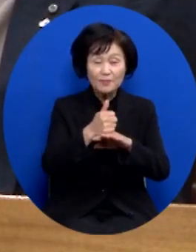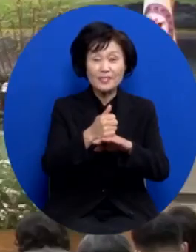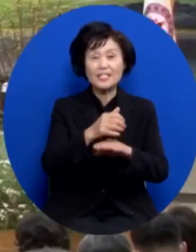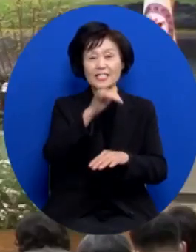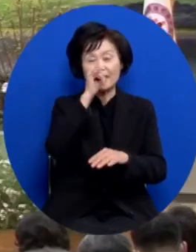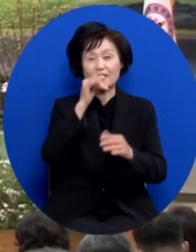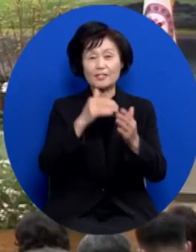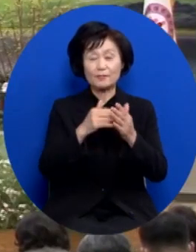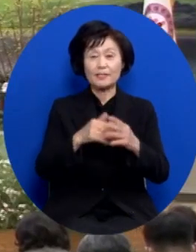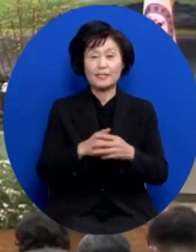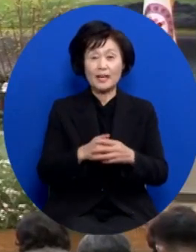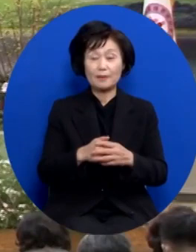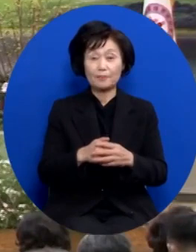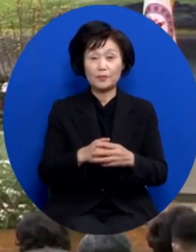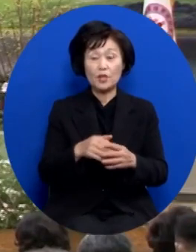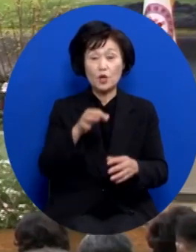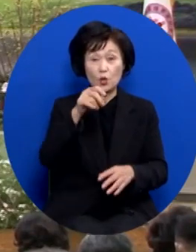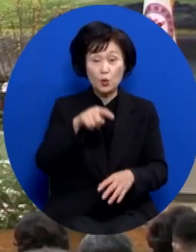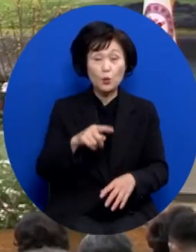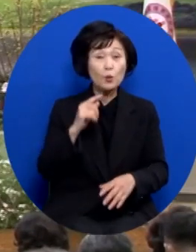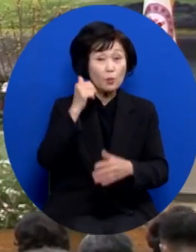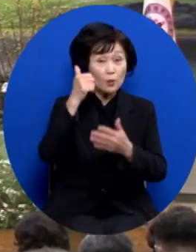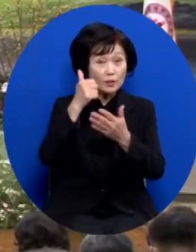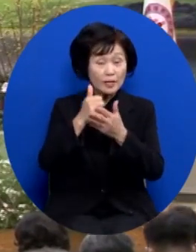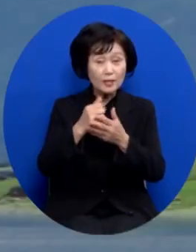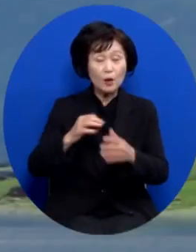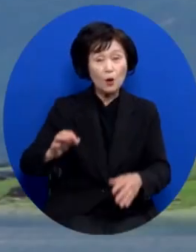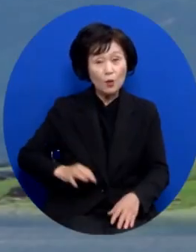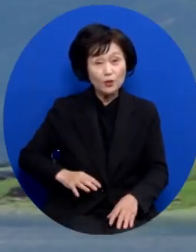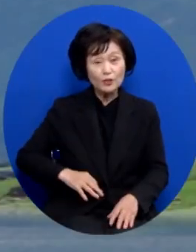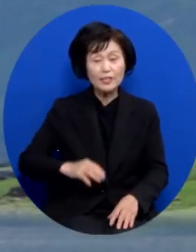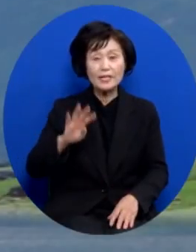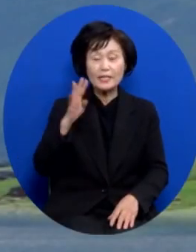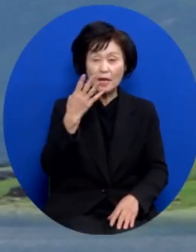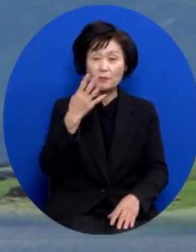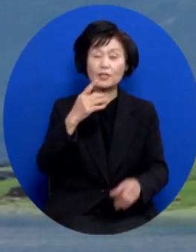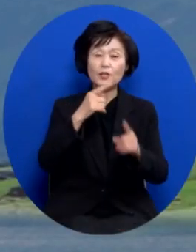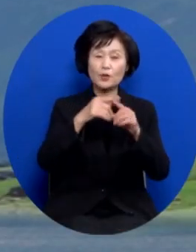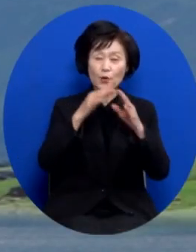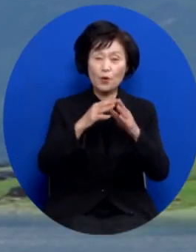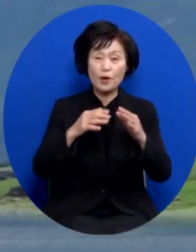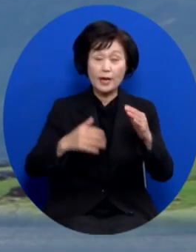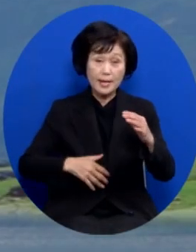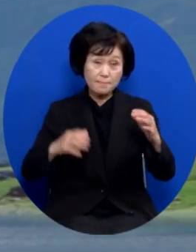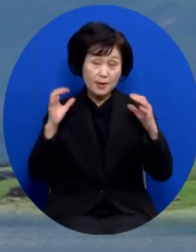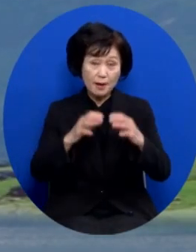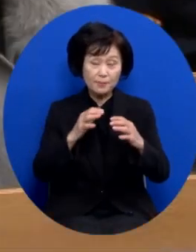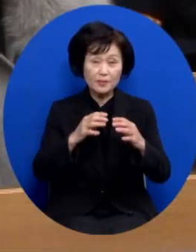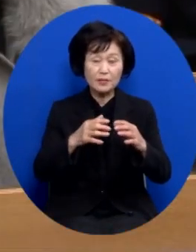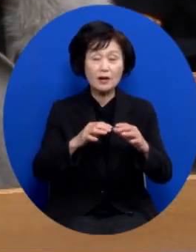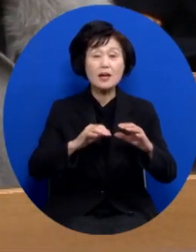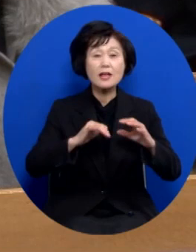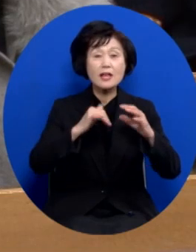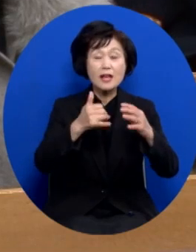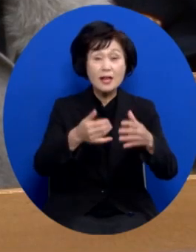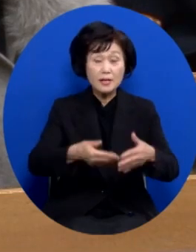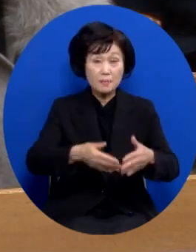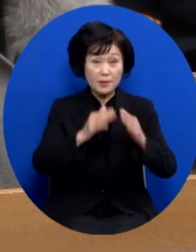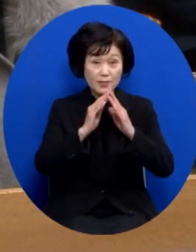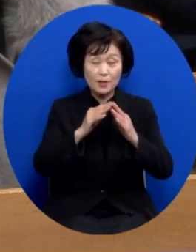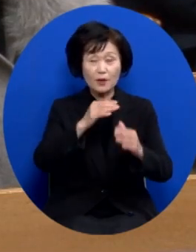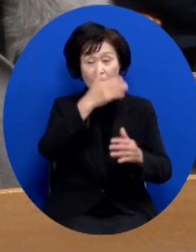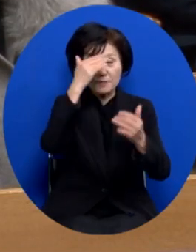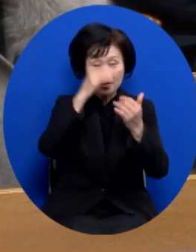회장으로 취임한 3000감리교의 우광석 목사는 원주시 400여개 교회가 힘을 합쳐이 시대를 바로 세우고 다음 세대를